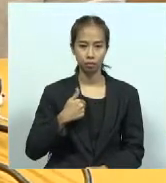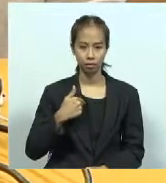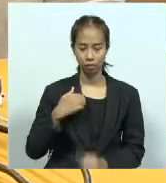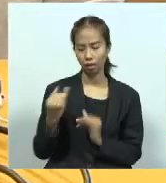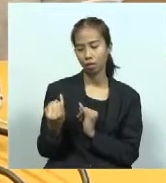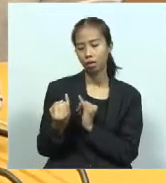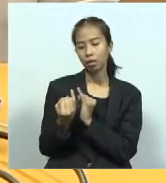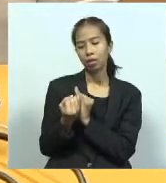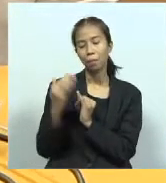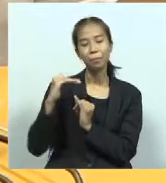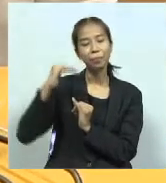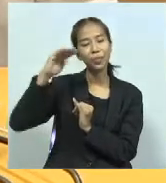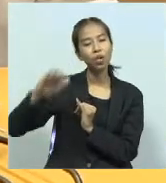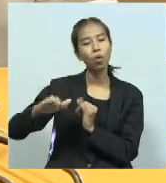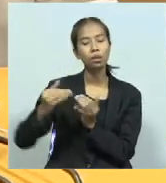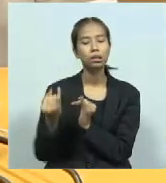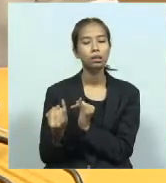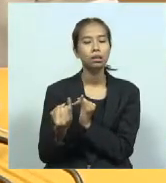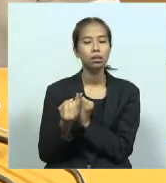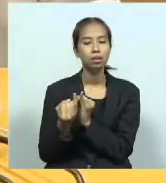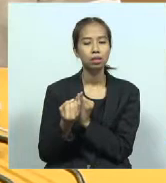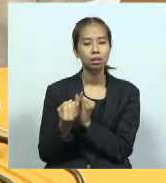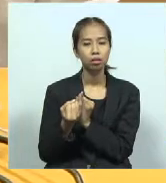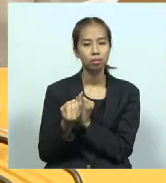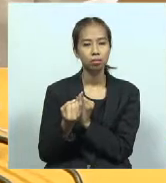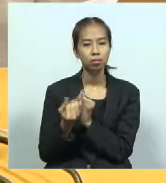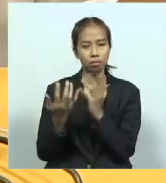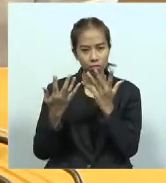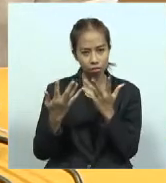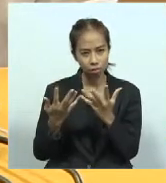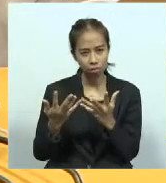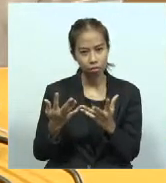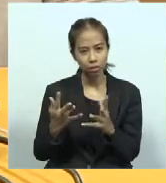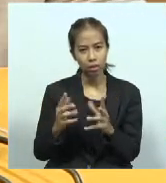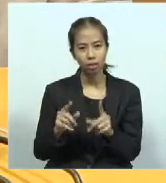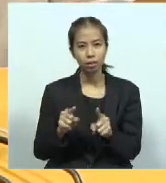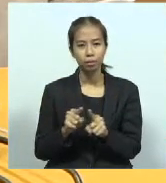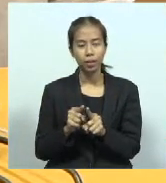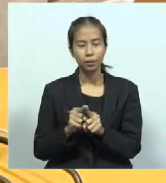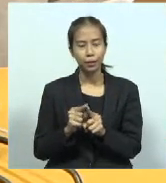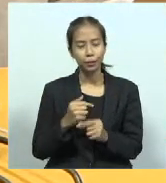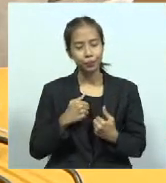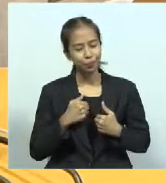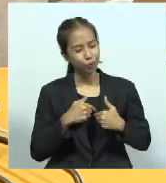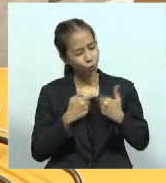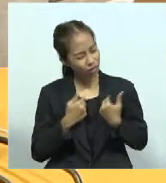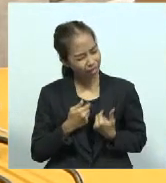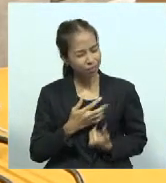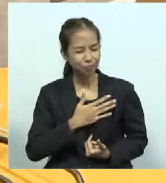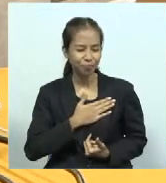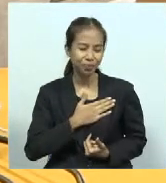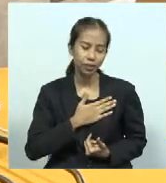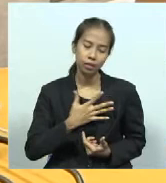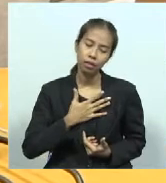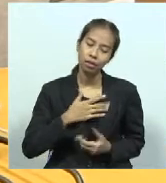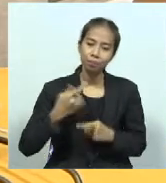ก็มันก็ค่อนข้างที่จะทำใจยากพอสมควร